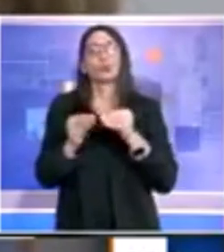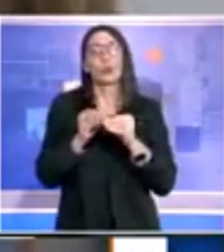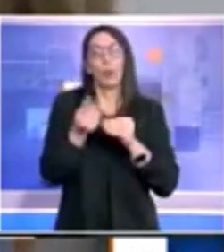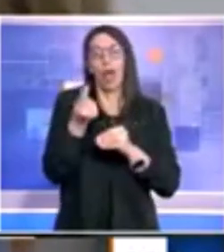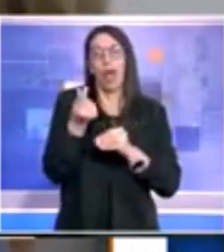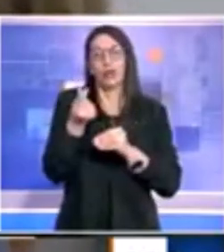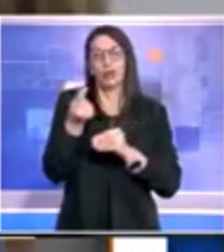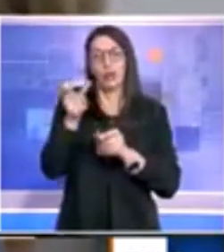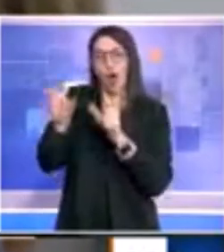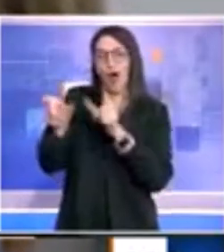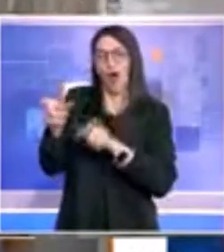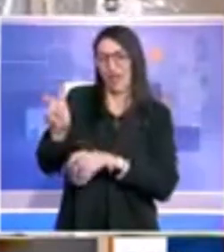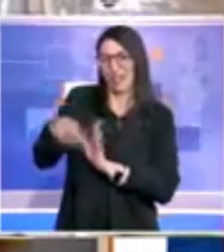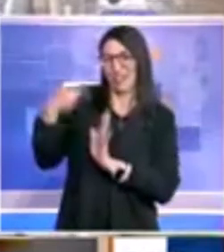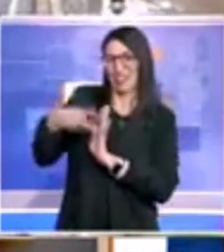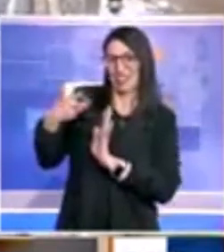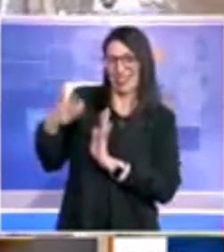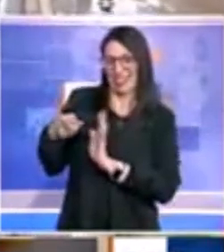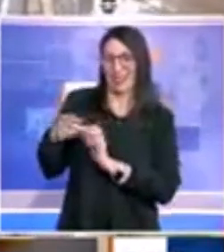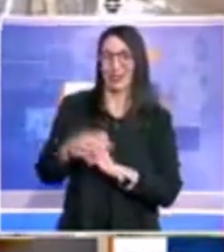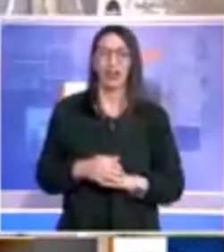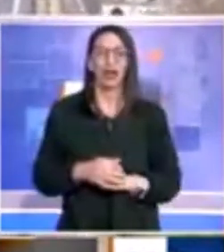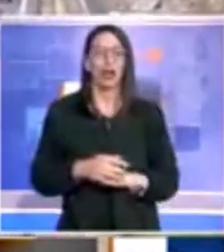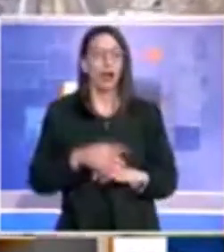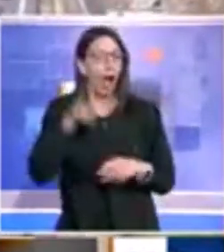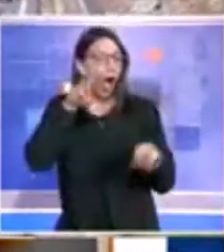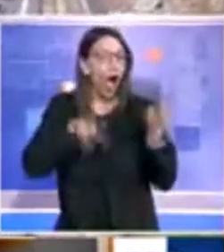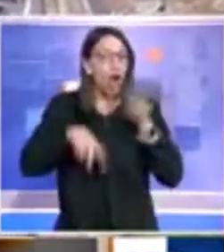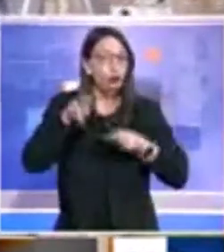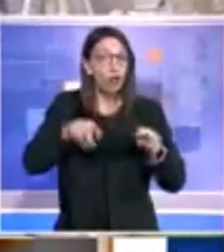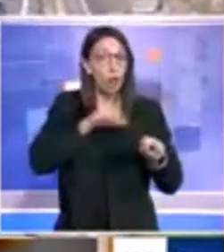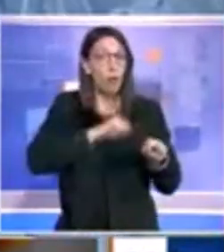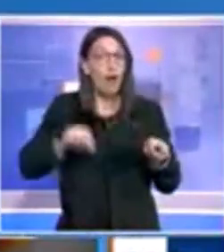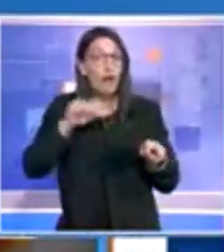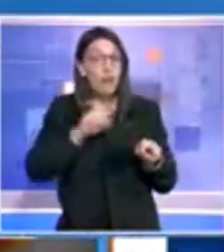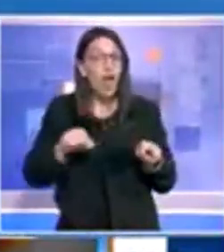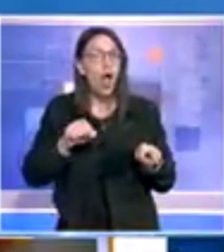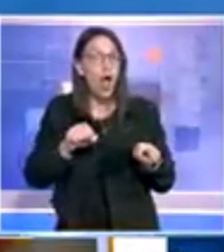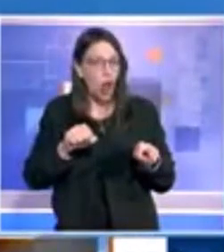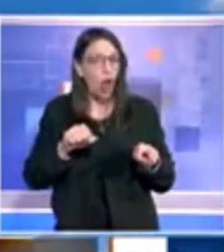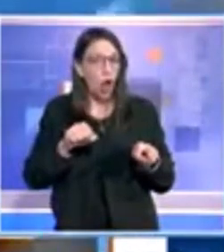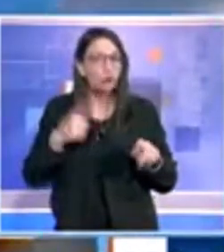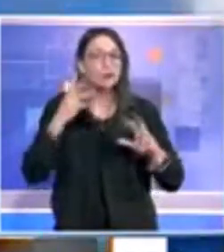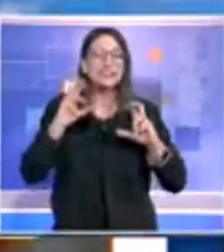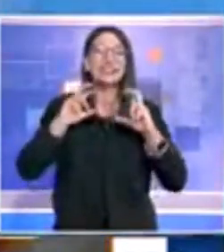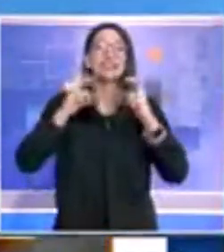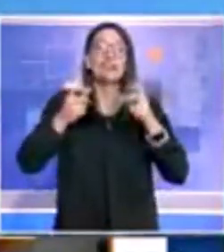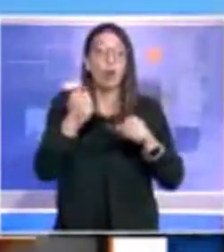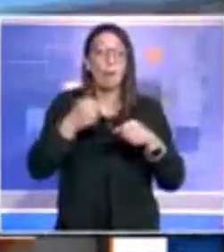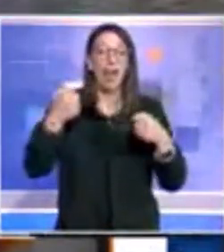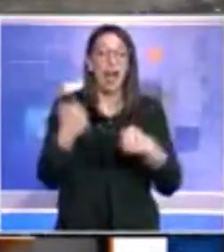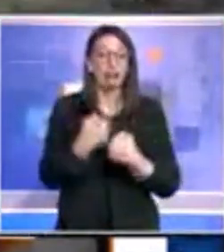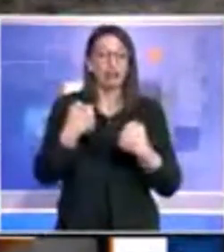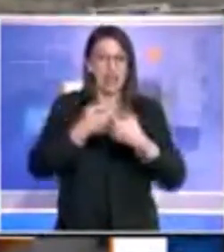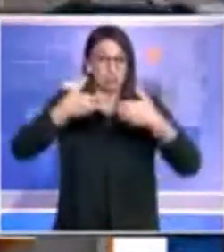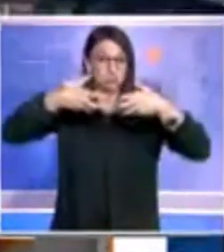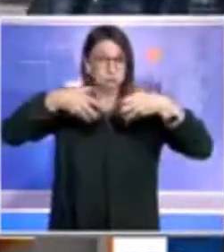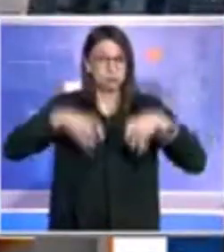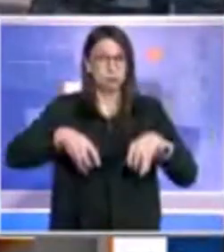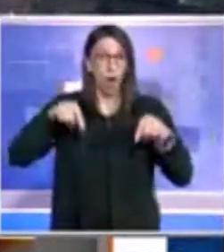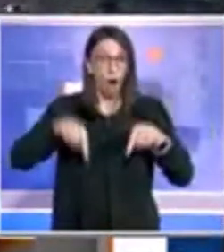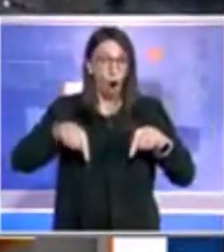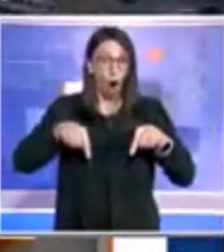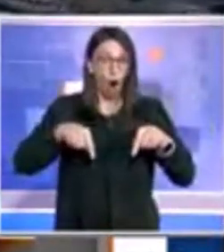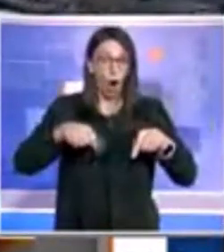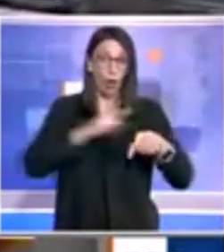di vessazione per l'automobilista io certamente sulla velocità devono rientrare in un più ampio sforzo per ridurre gli incidenti che al momento